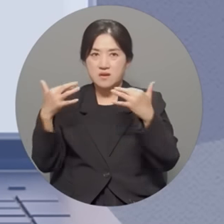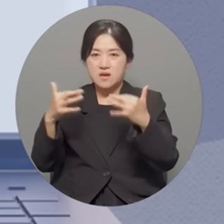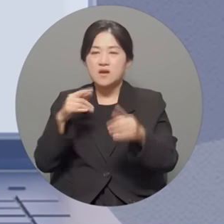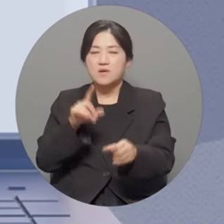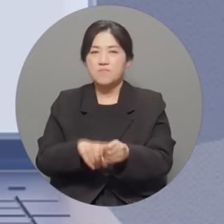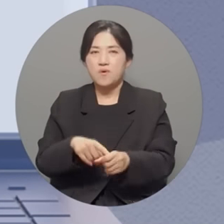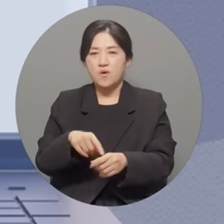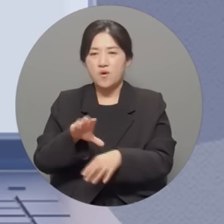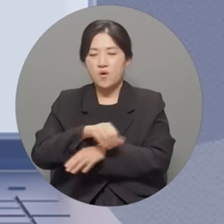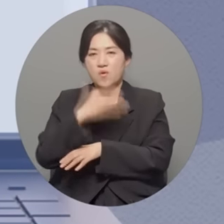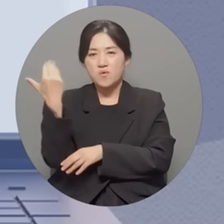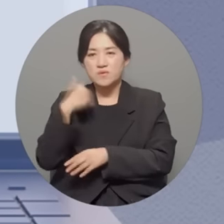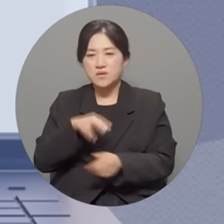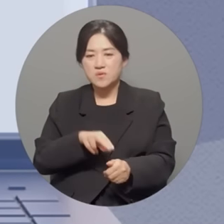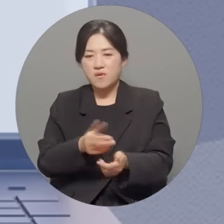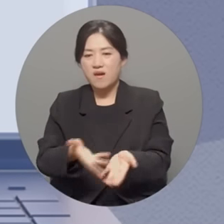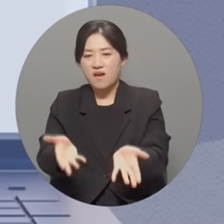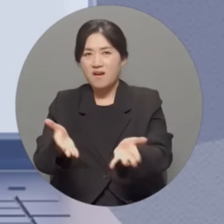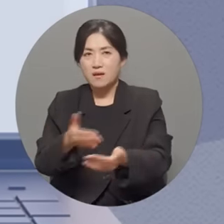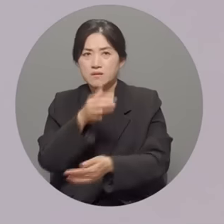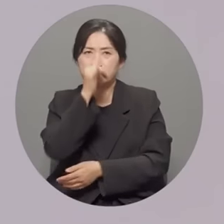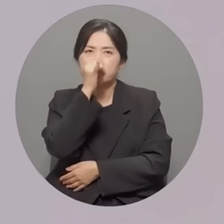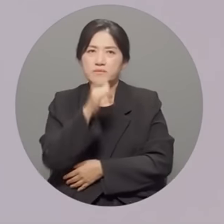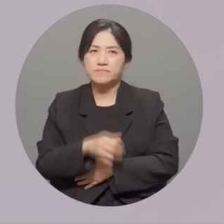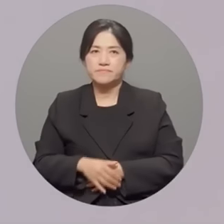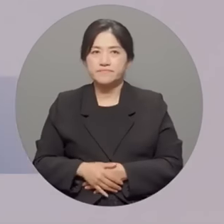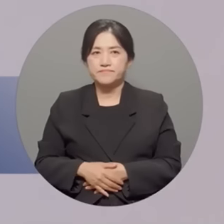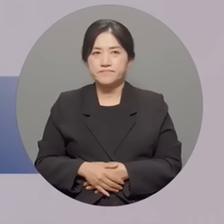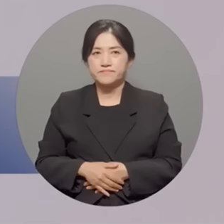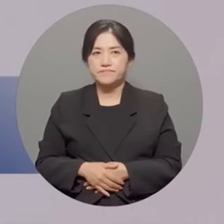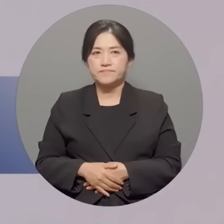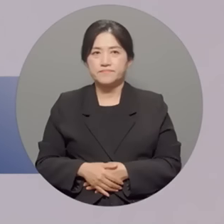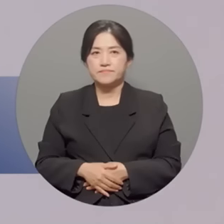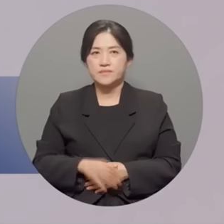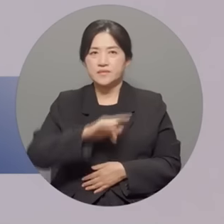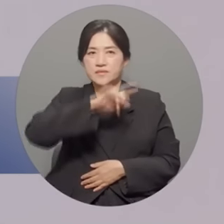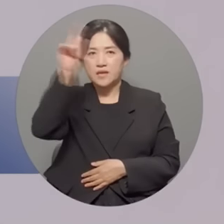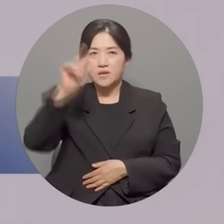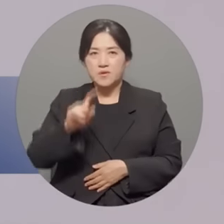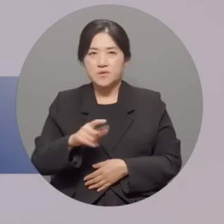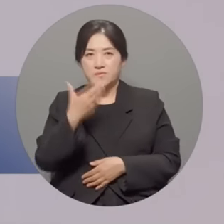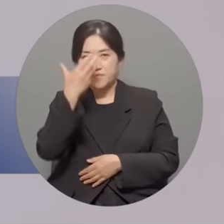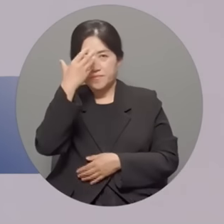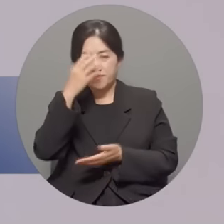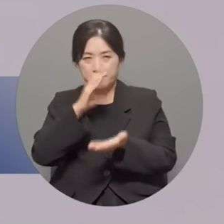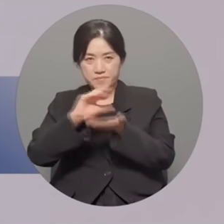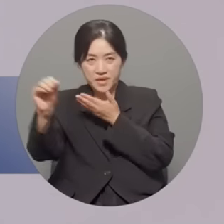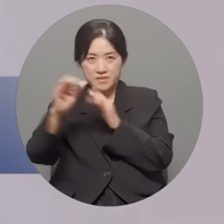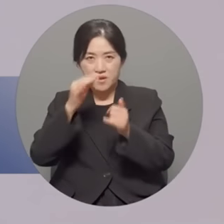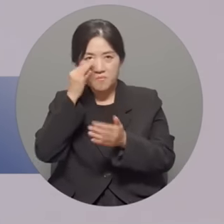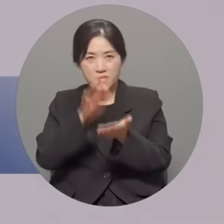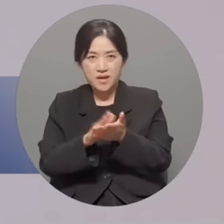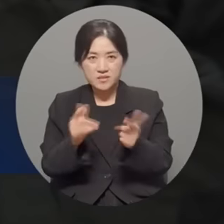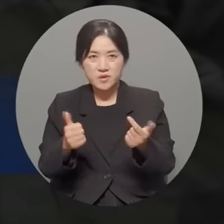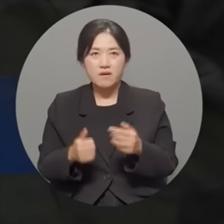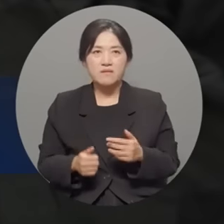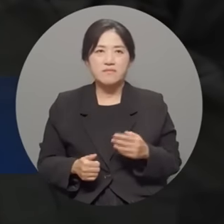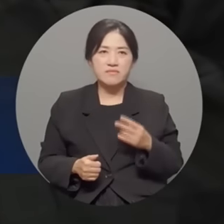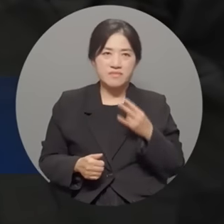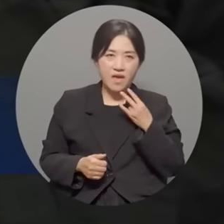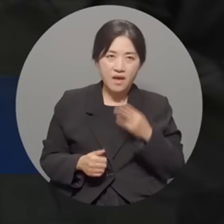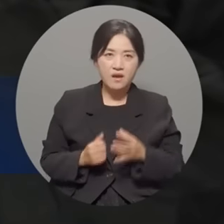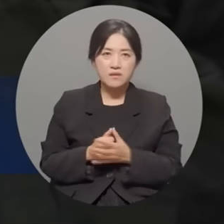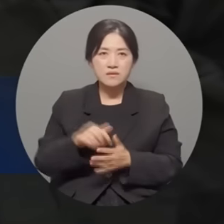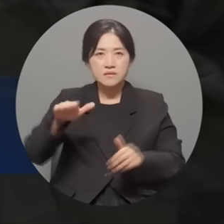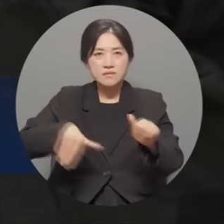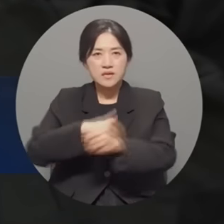언론사에 제보하게끔 한 사실이 드러났습니다. 하고 간 사람을 보신 건 아니신 거죠? 네. 상황을